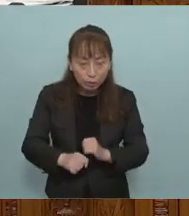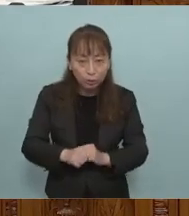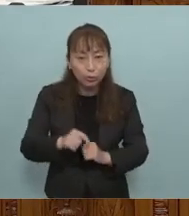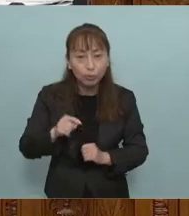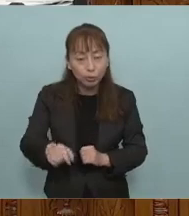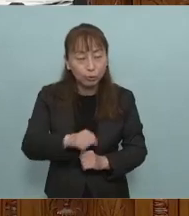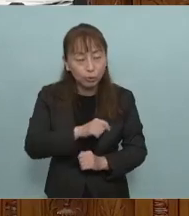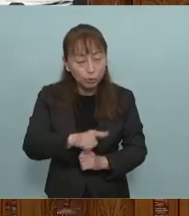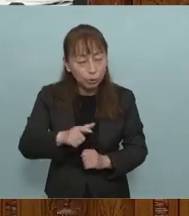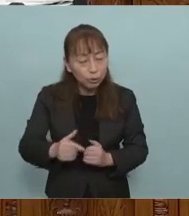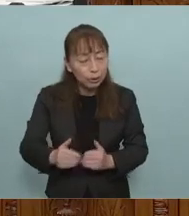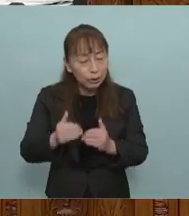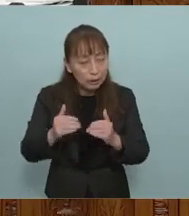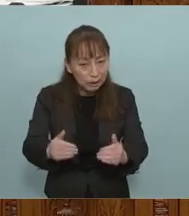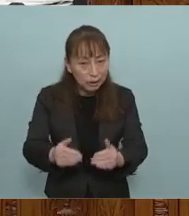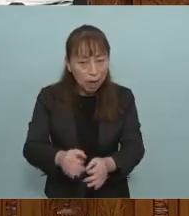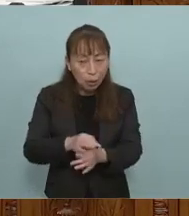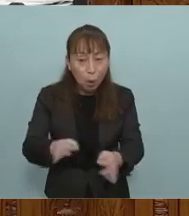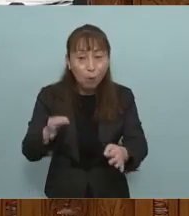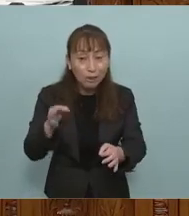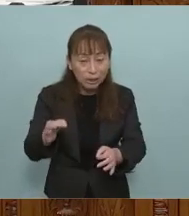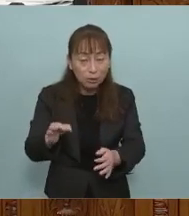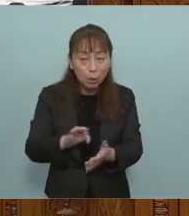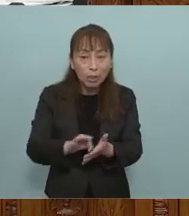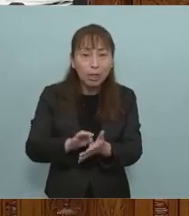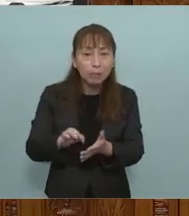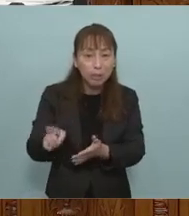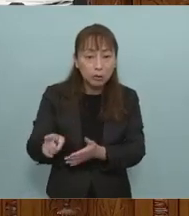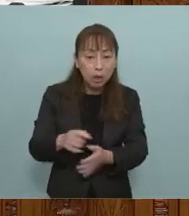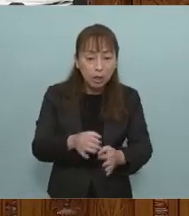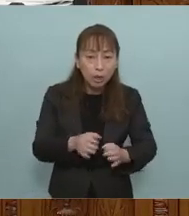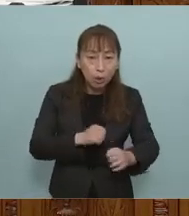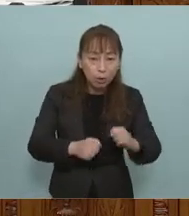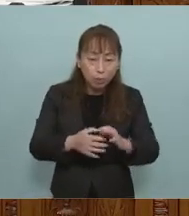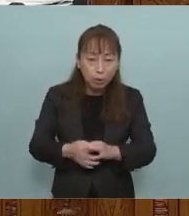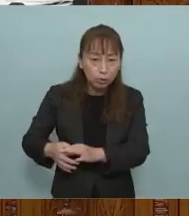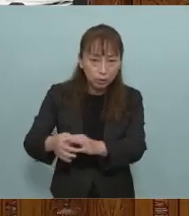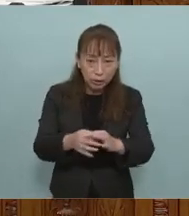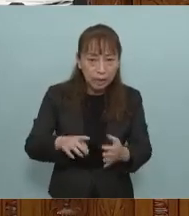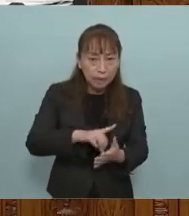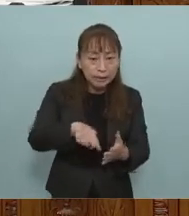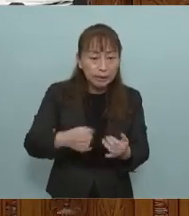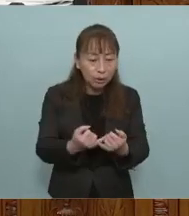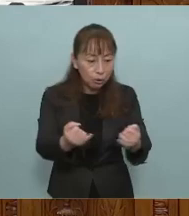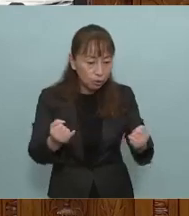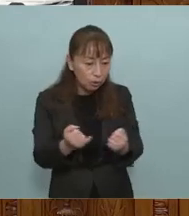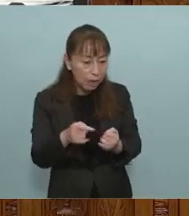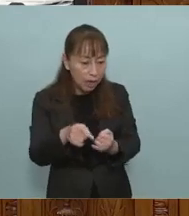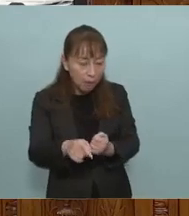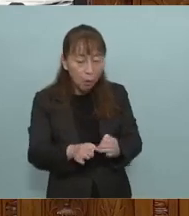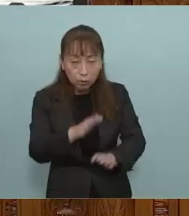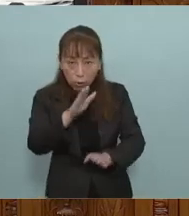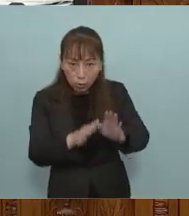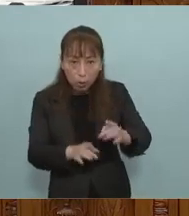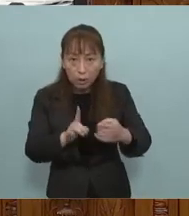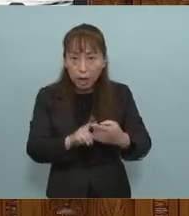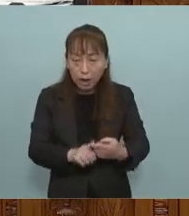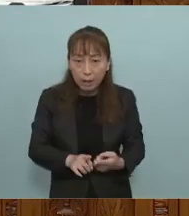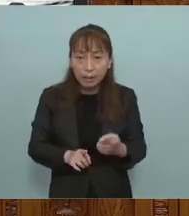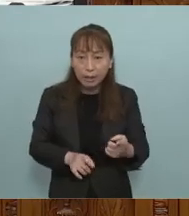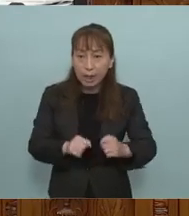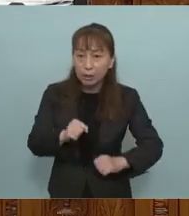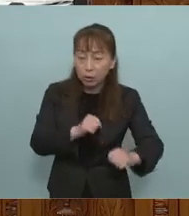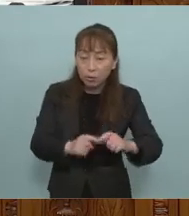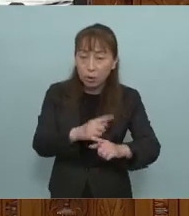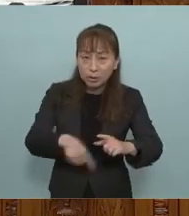拡充してまいります。こうした取り組みを通じ、地域の女性が置かれた実情に応じた取り組